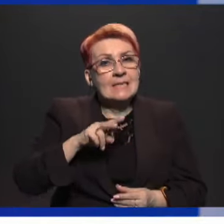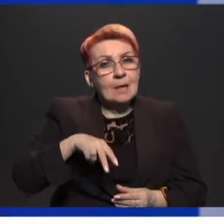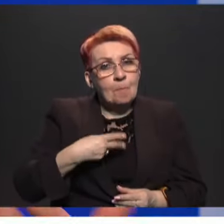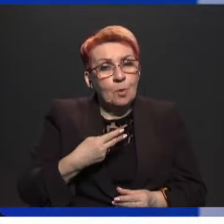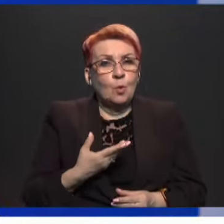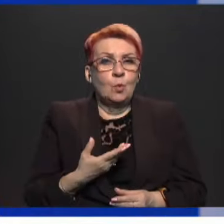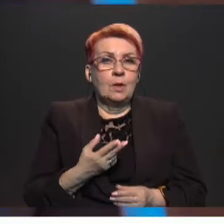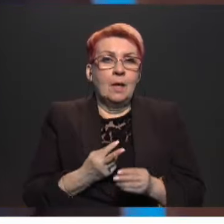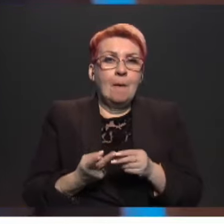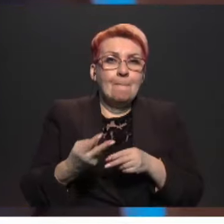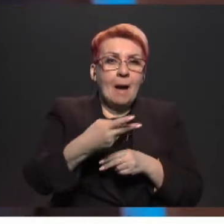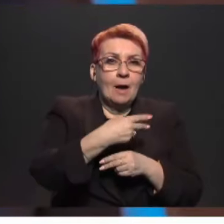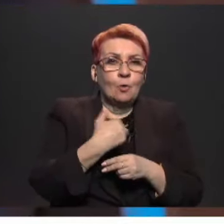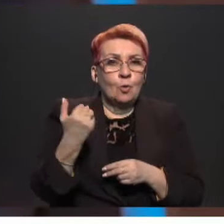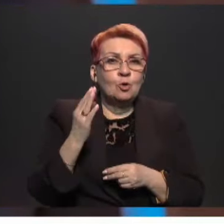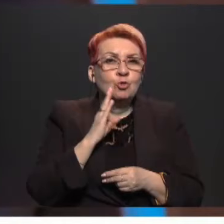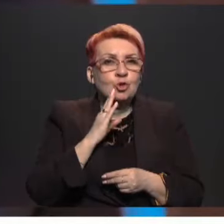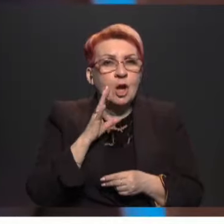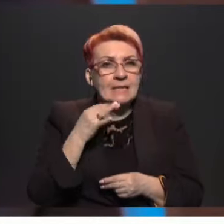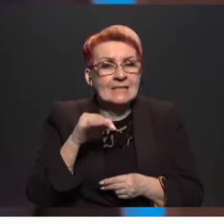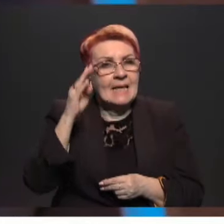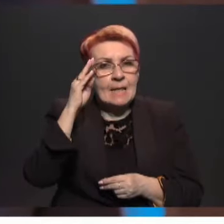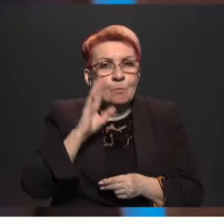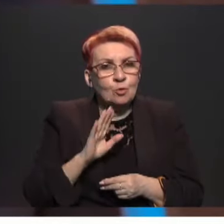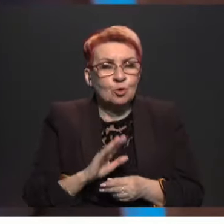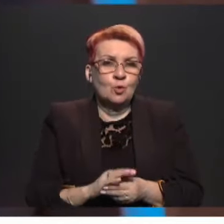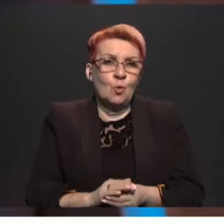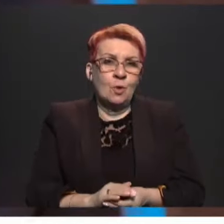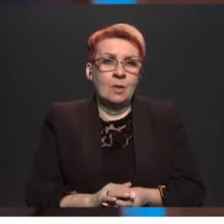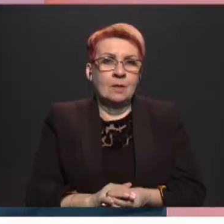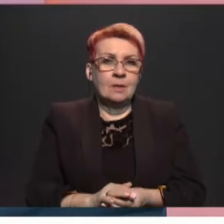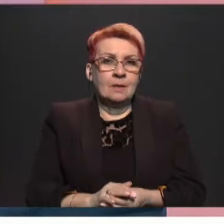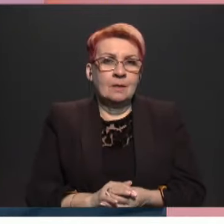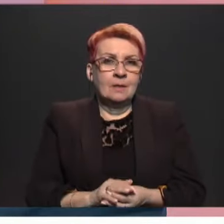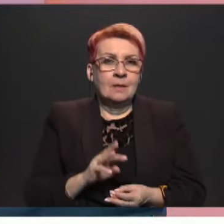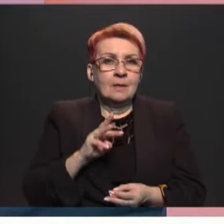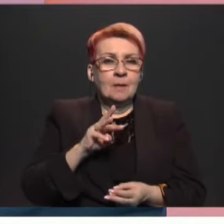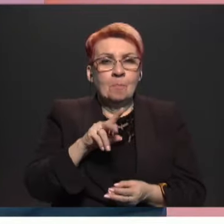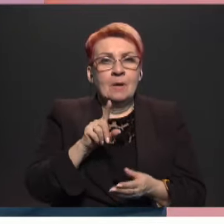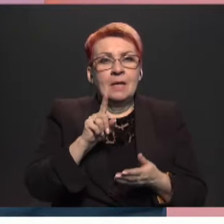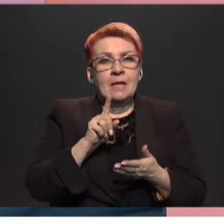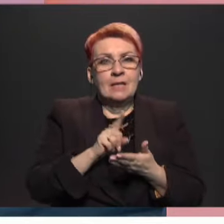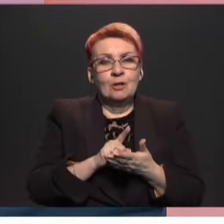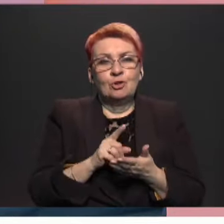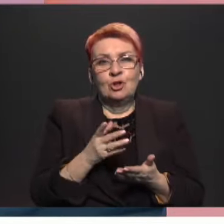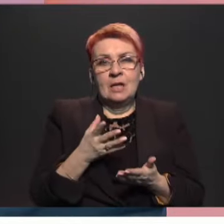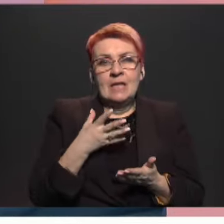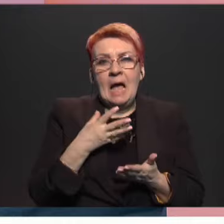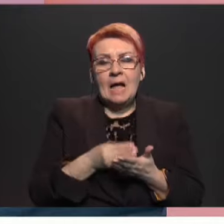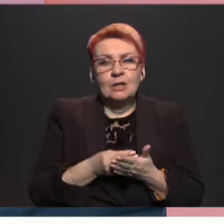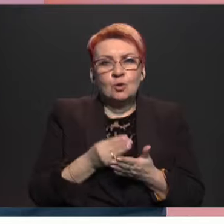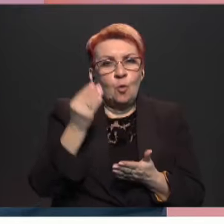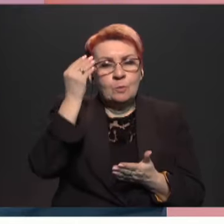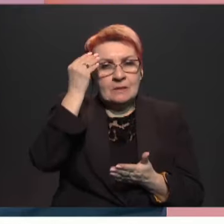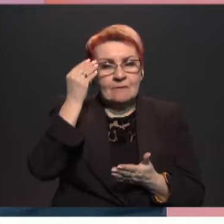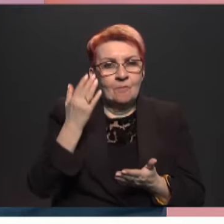женского покроя, женского вида. В общем-то, то канони... просто ведь мы же должны отталкиваться не от своих собственных суждений,